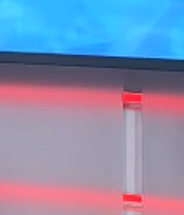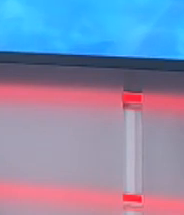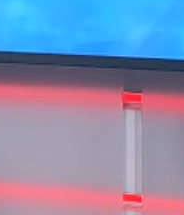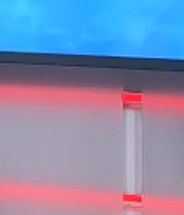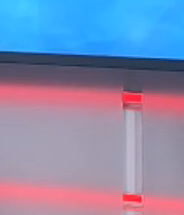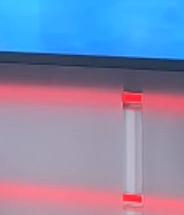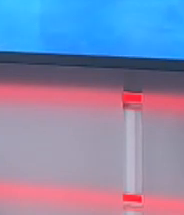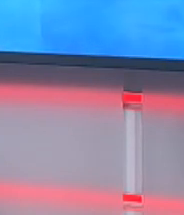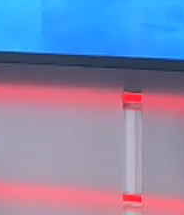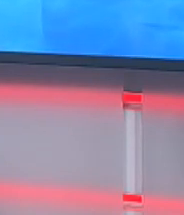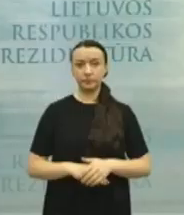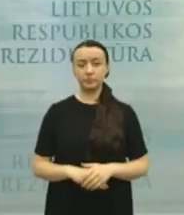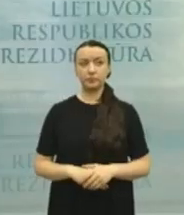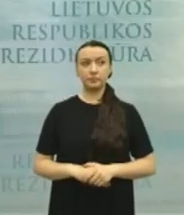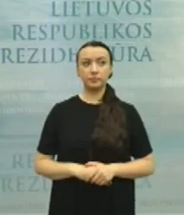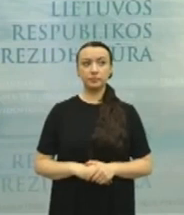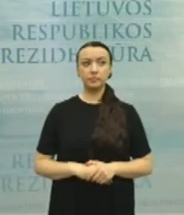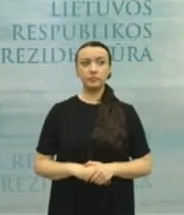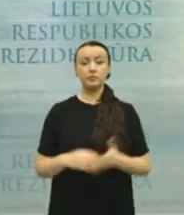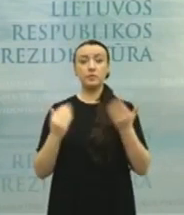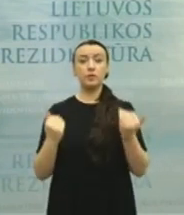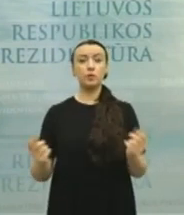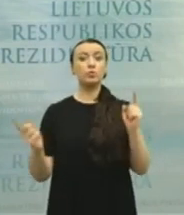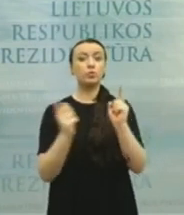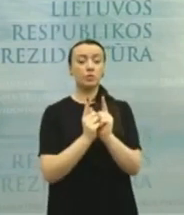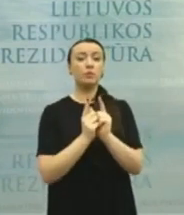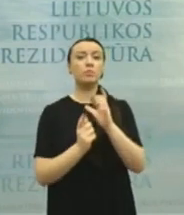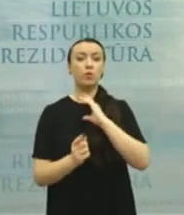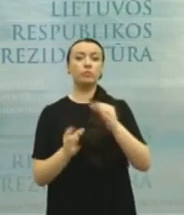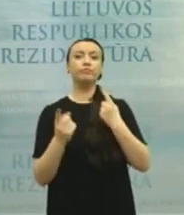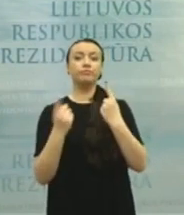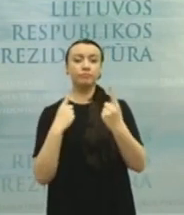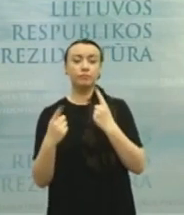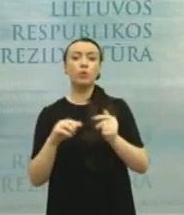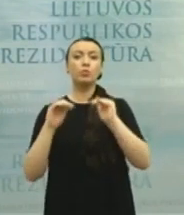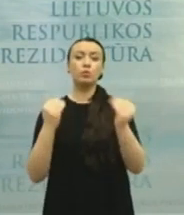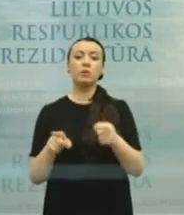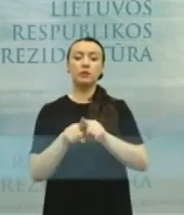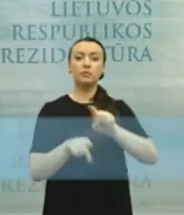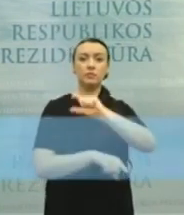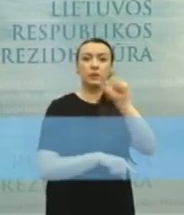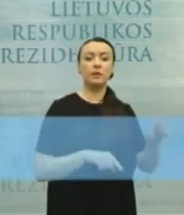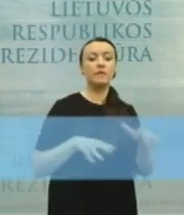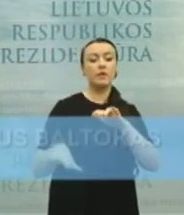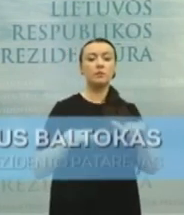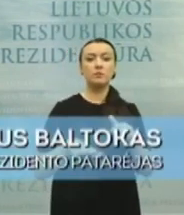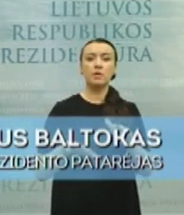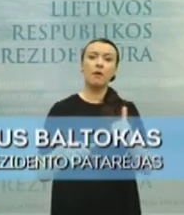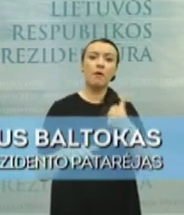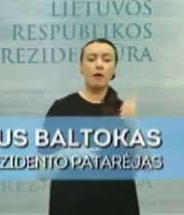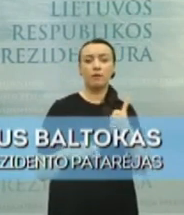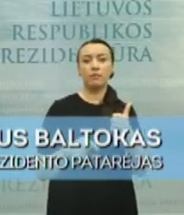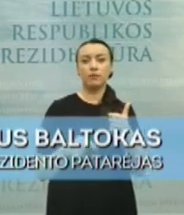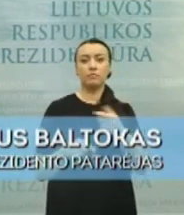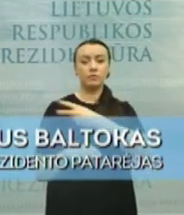pasiklausykime komentarų. Šiandienos susitikimo metu buvo aptarti trumpalaikiai ir ilgalaikiai veiksmai, kurių reikėtų imtis